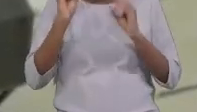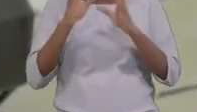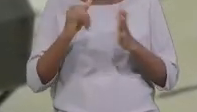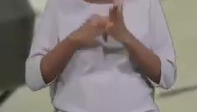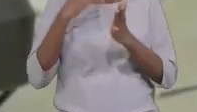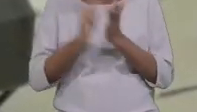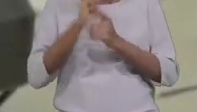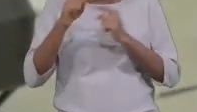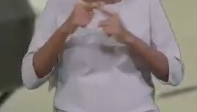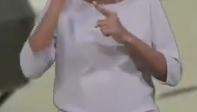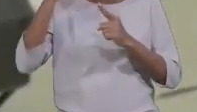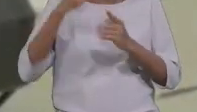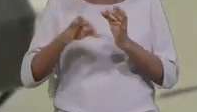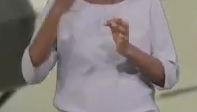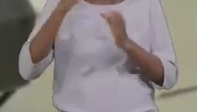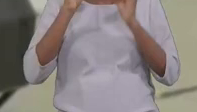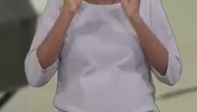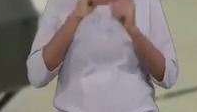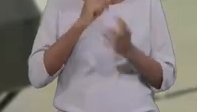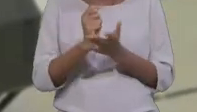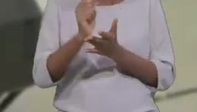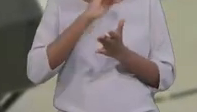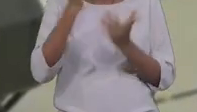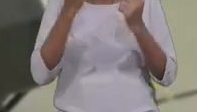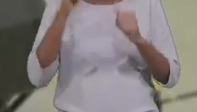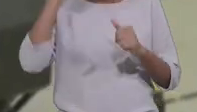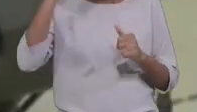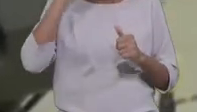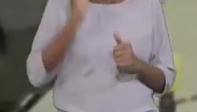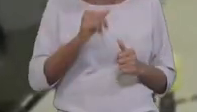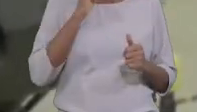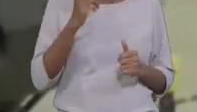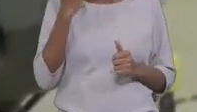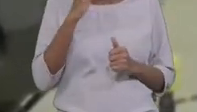Et dès quand l'esprit de vérité sera venu,